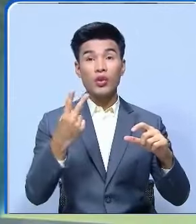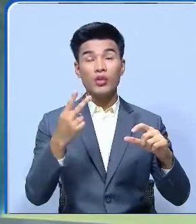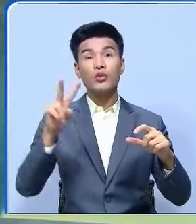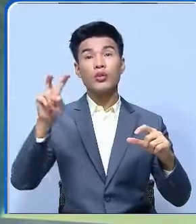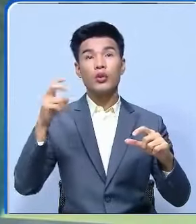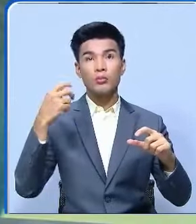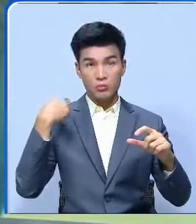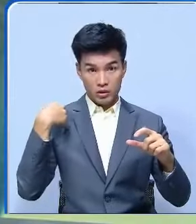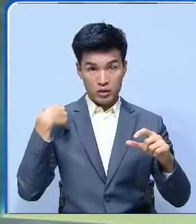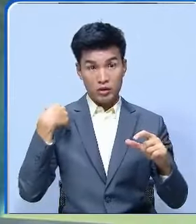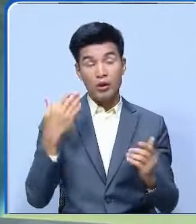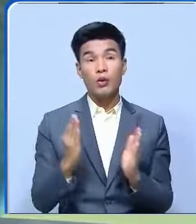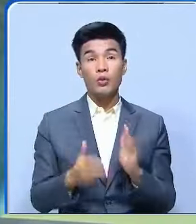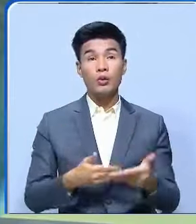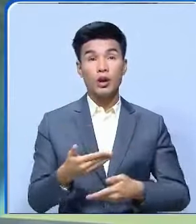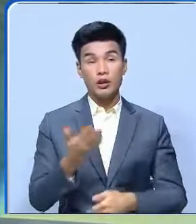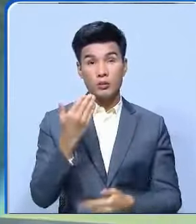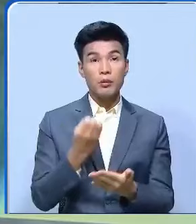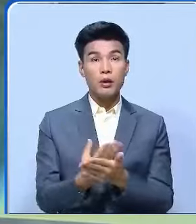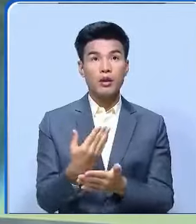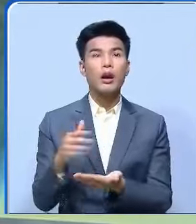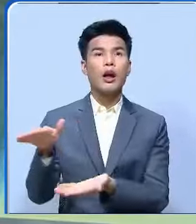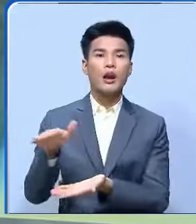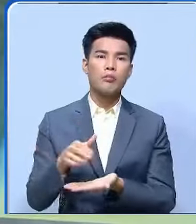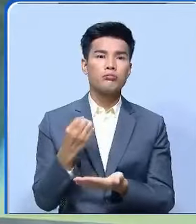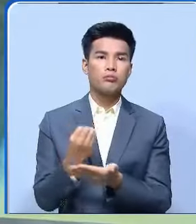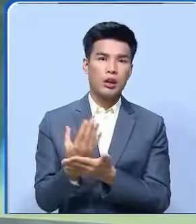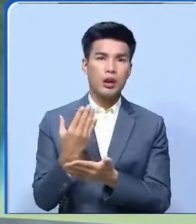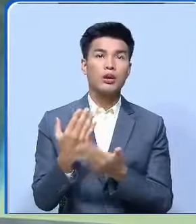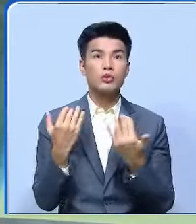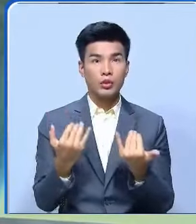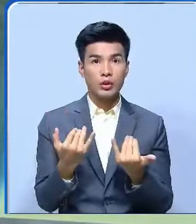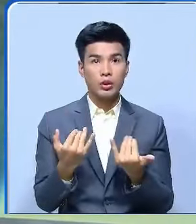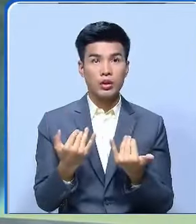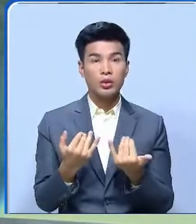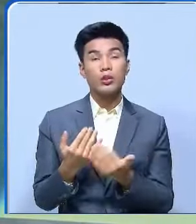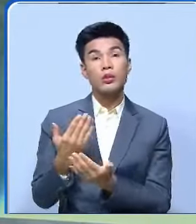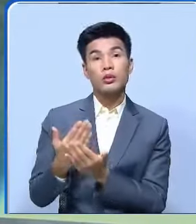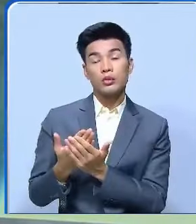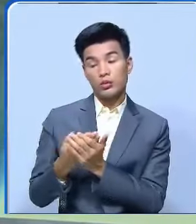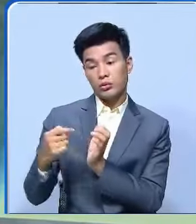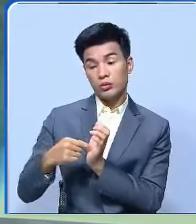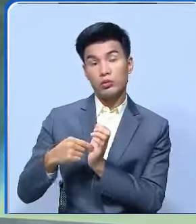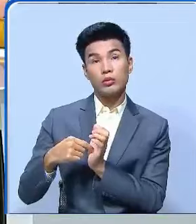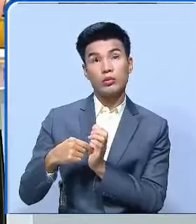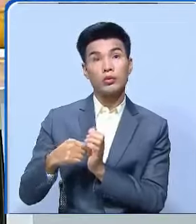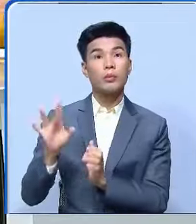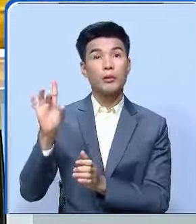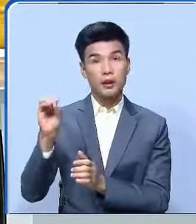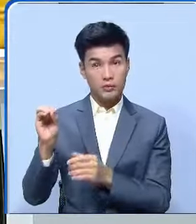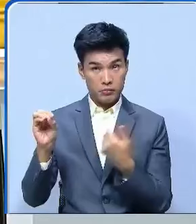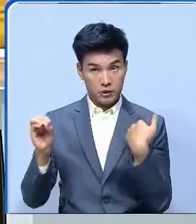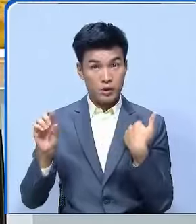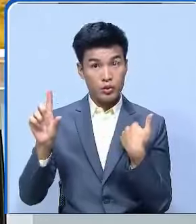มันก็ยังมีอยู่แล้วแม่ค้าก็บอกว่าทำไมแพงรับมาแพงแบบนี้เพราะฉะนั้นในเป๋าตังค์ก็มีราคาที่80และถูกกว่า80เพราะฉะ